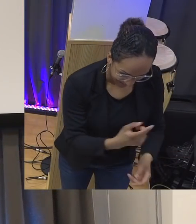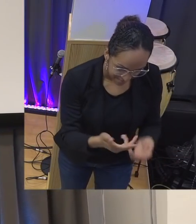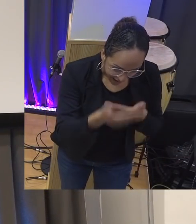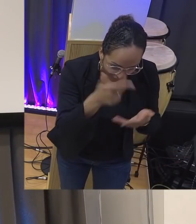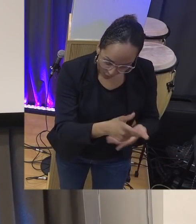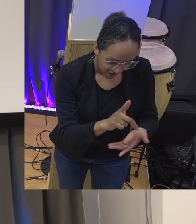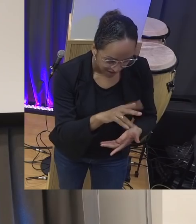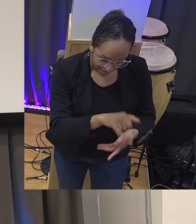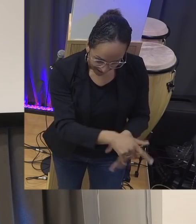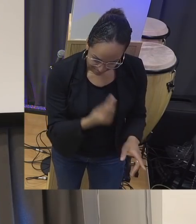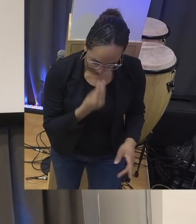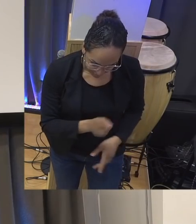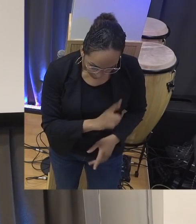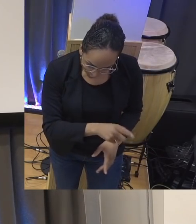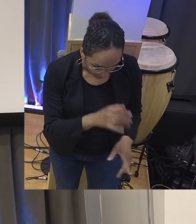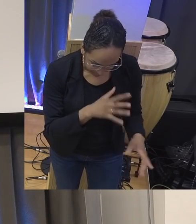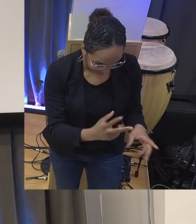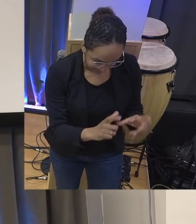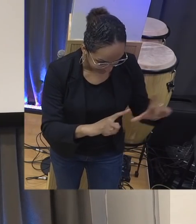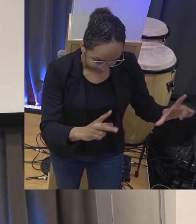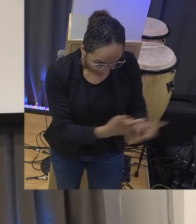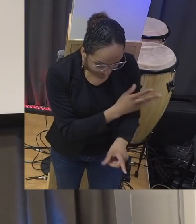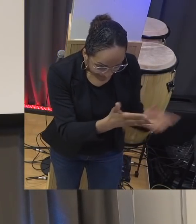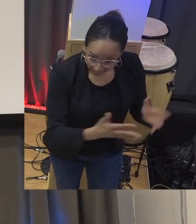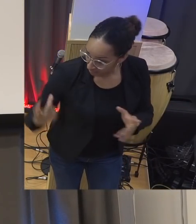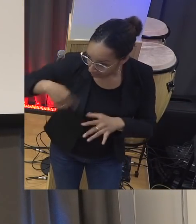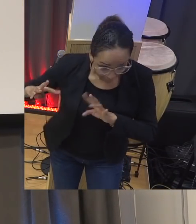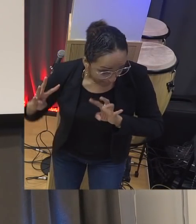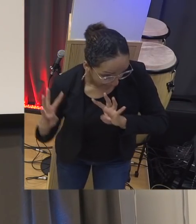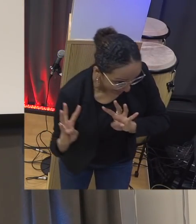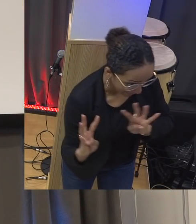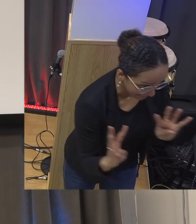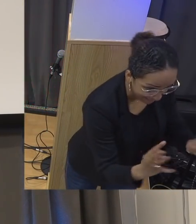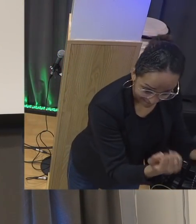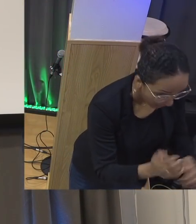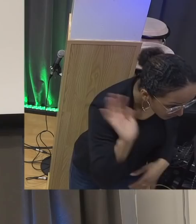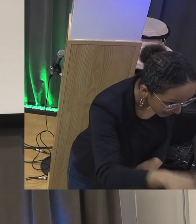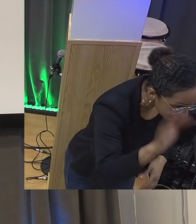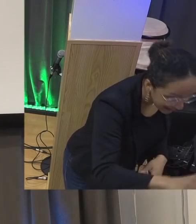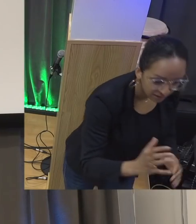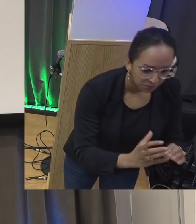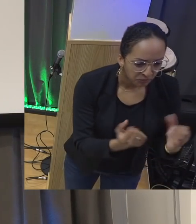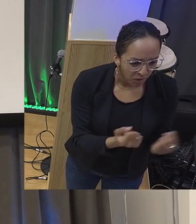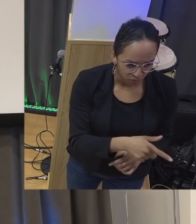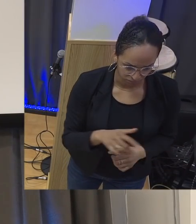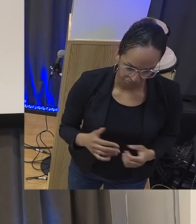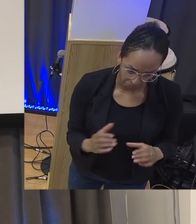voie. Donc, tous les cousins vont vers le pasteur, mesquin, avec sa voiturette, Hadi, là, la Clio de fonction,